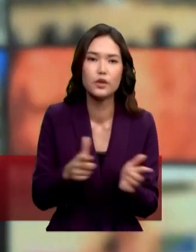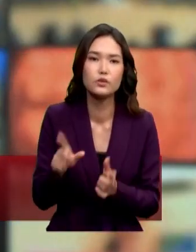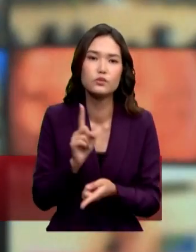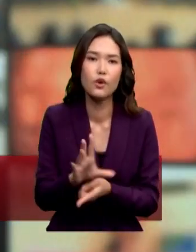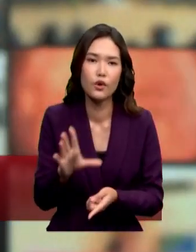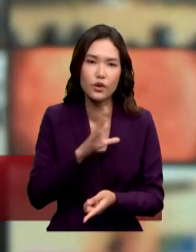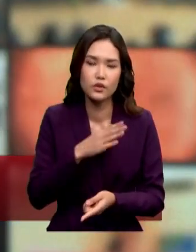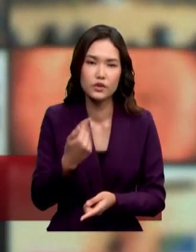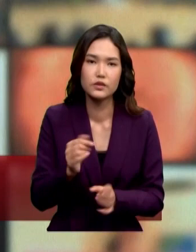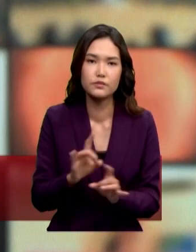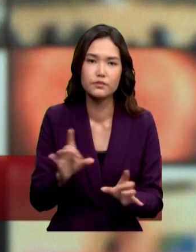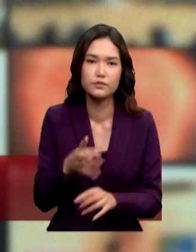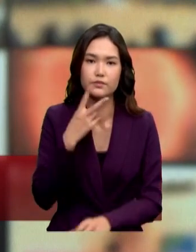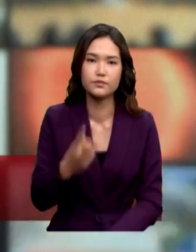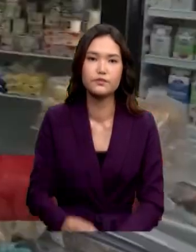Сымбат Серікқызы біліп келді.